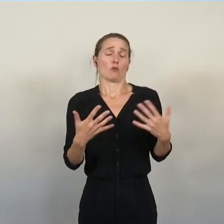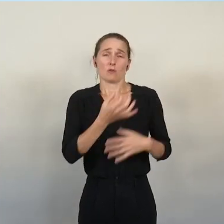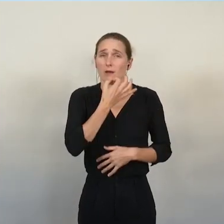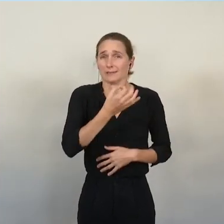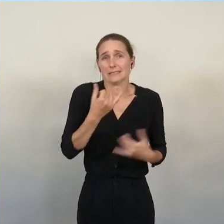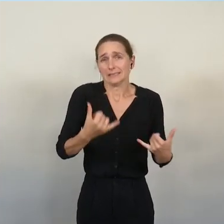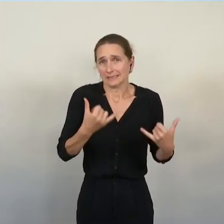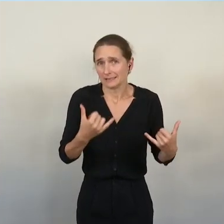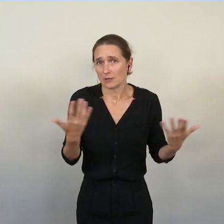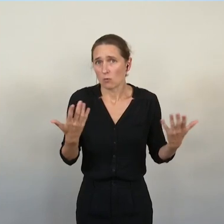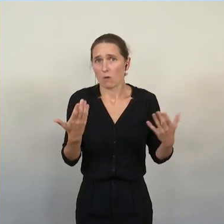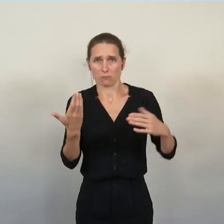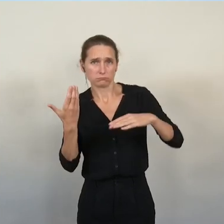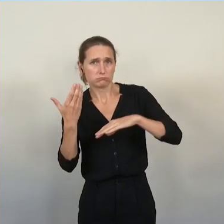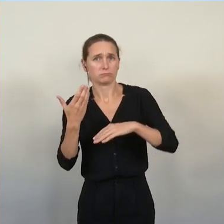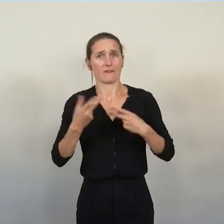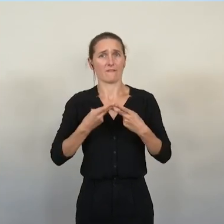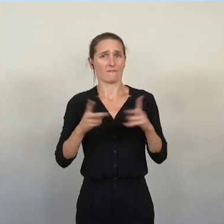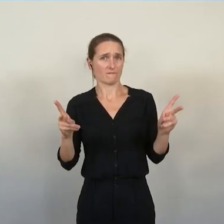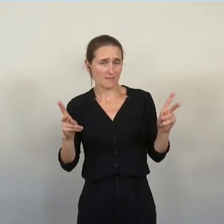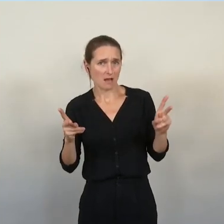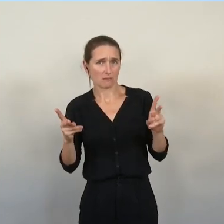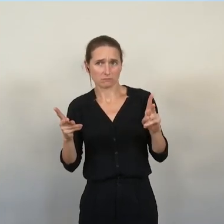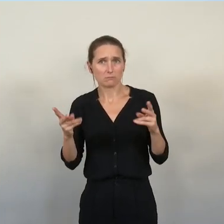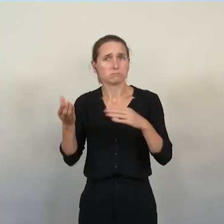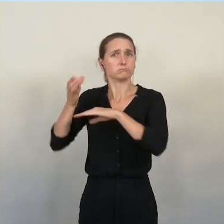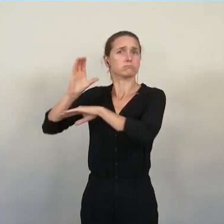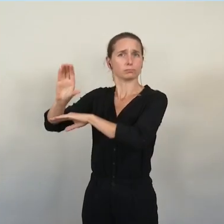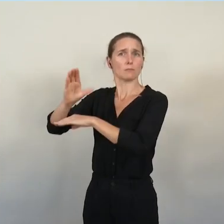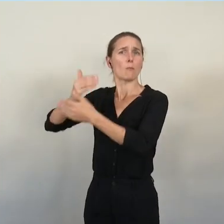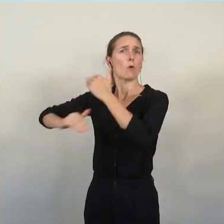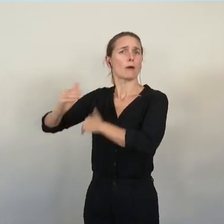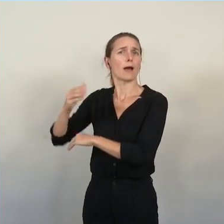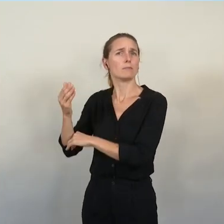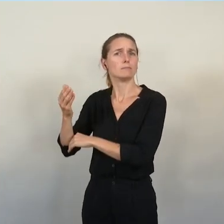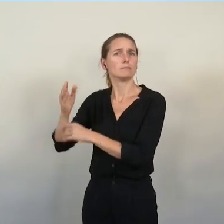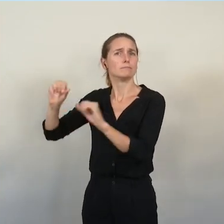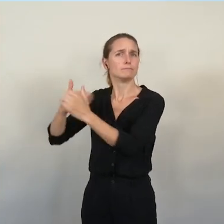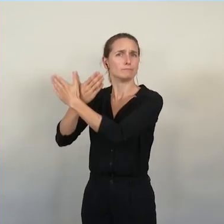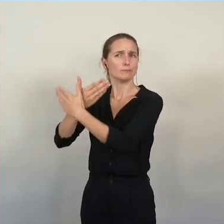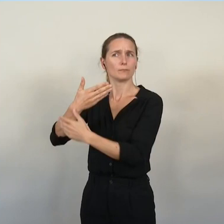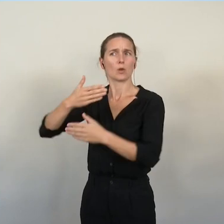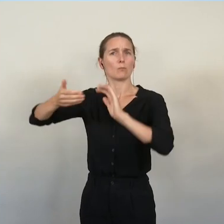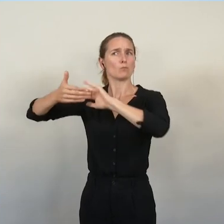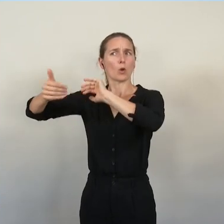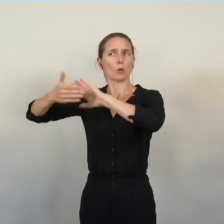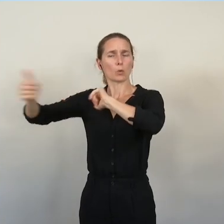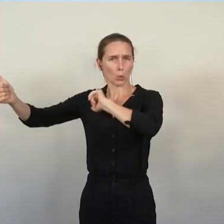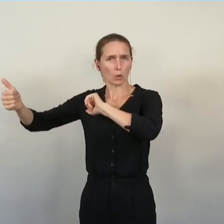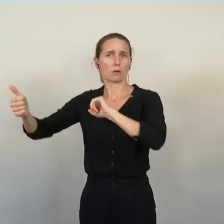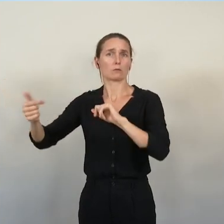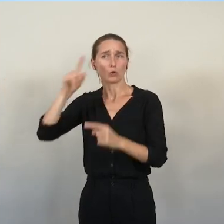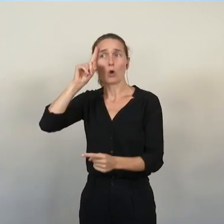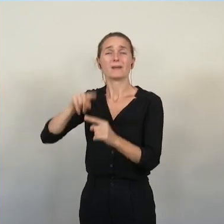cette enceinte la contribution financière de la ville au programme métropolitain murmur qui vise la rénovation du bâti résidentiel privé